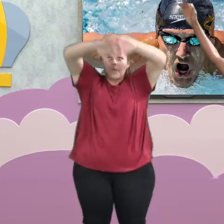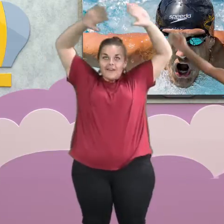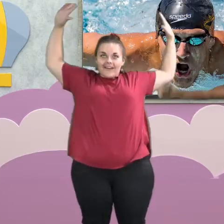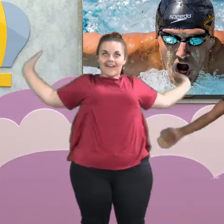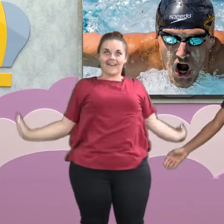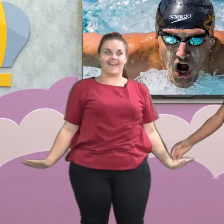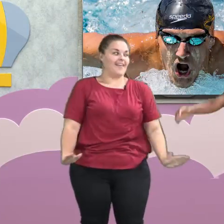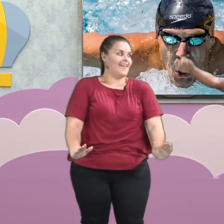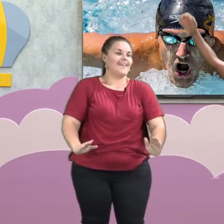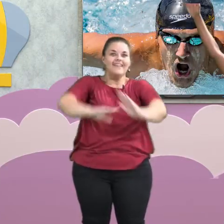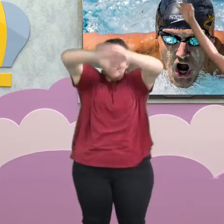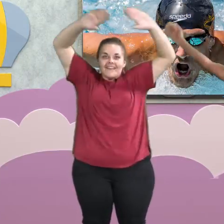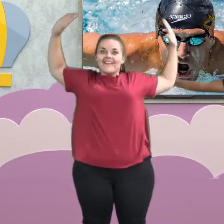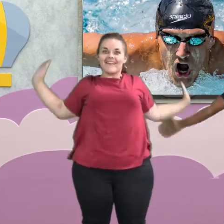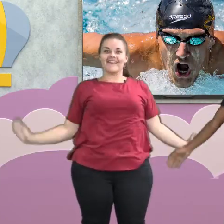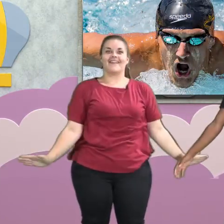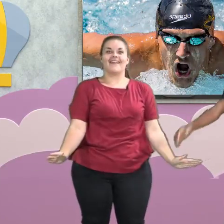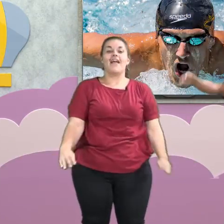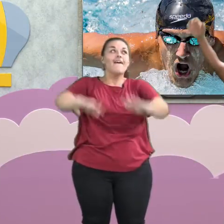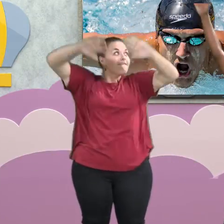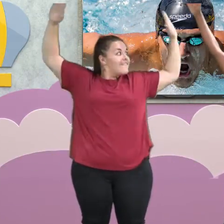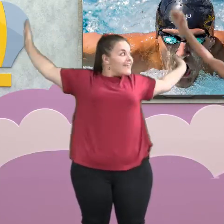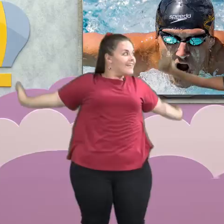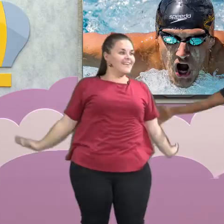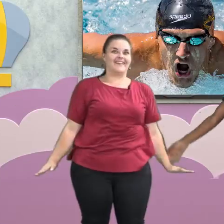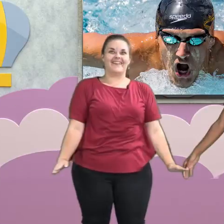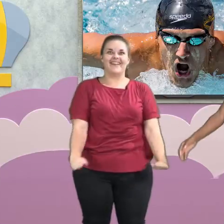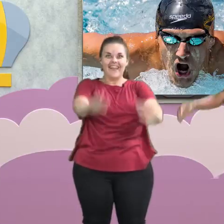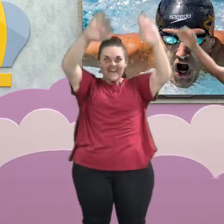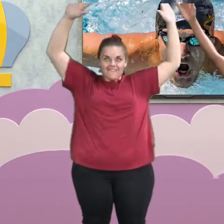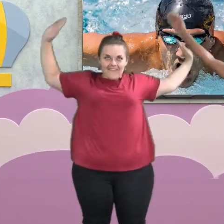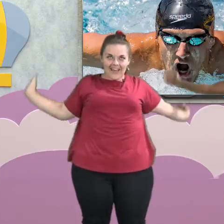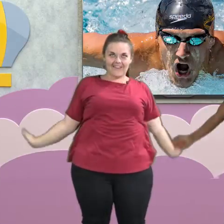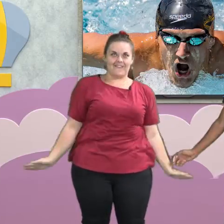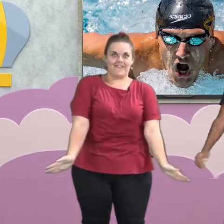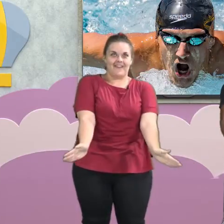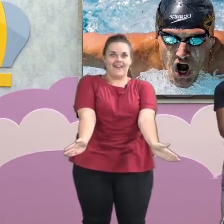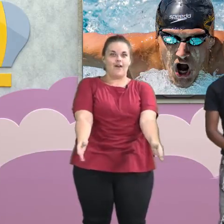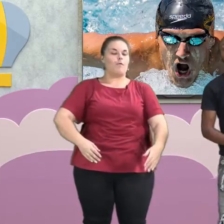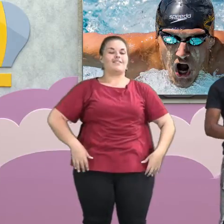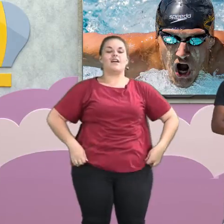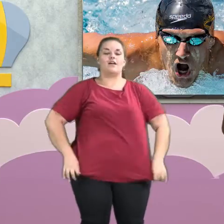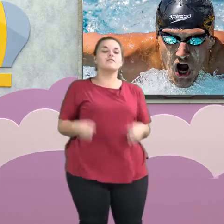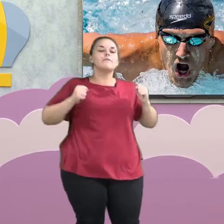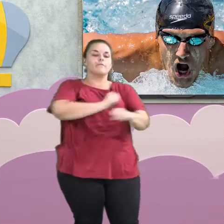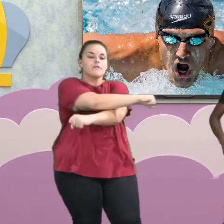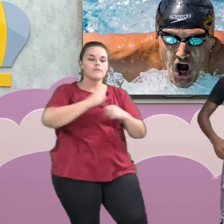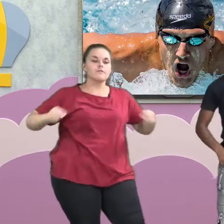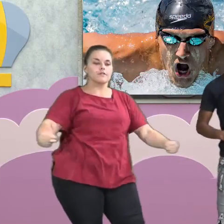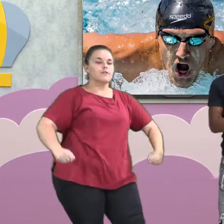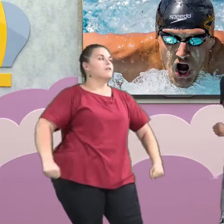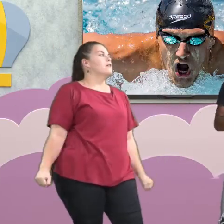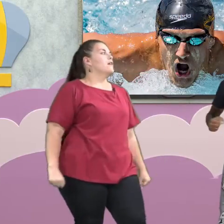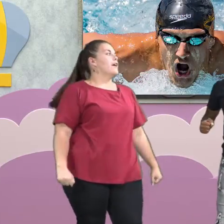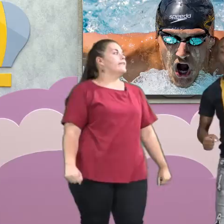2, 2, 3, 4, 4 en 5. 5. Ja. Dan.